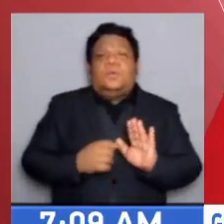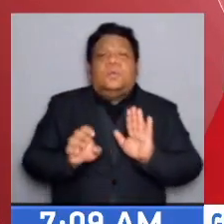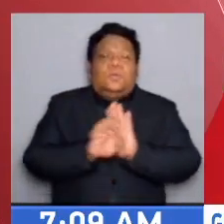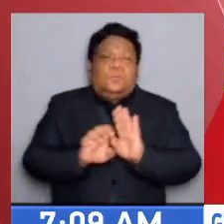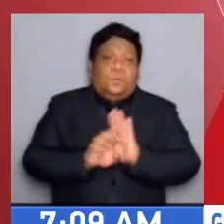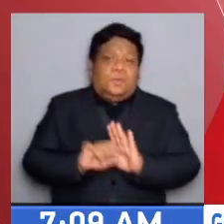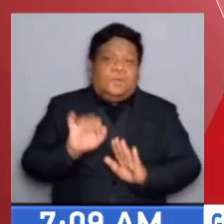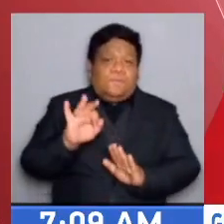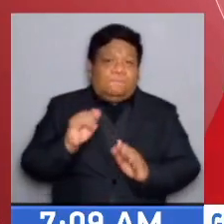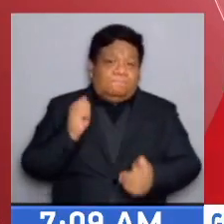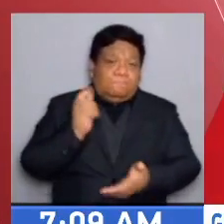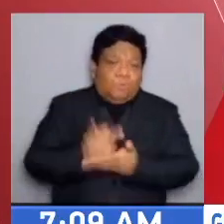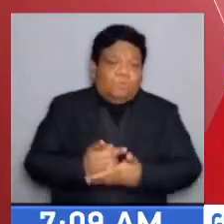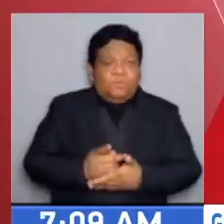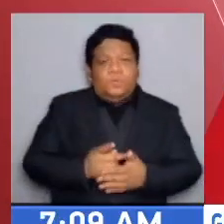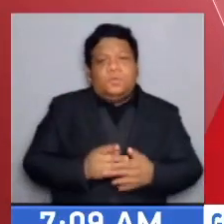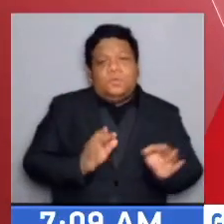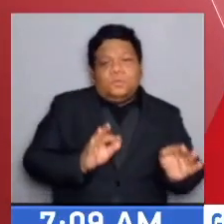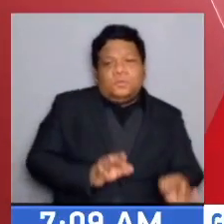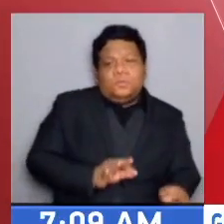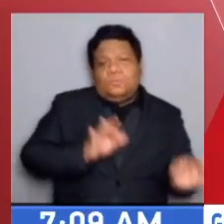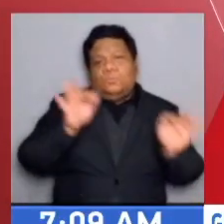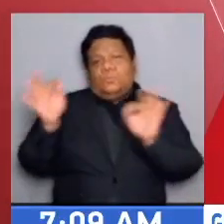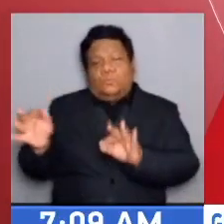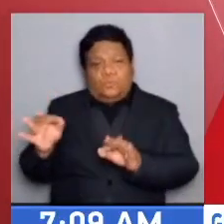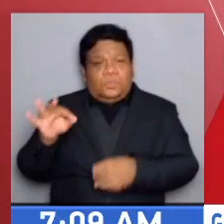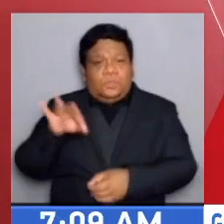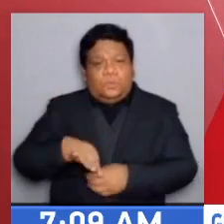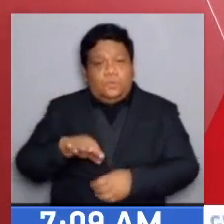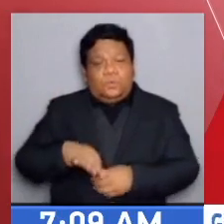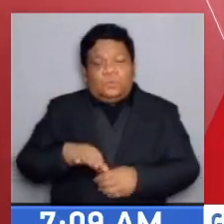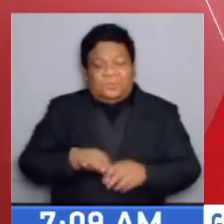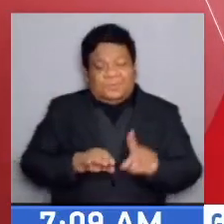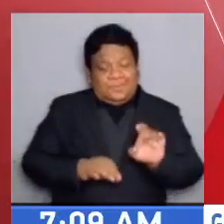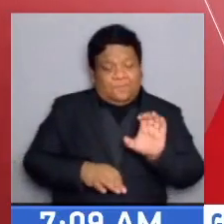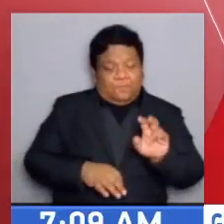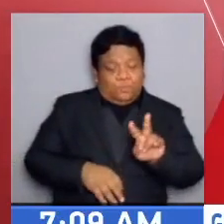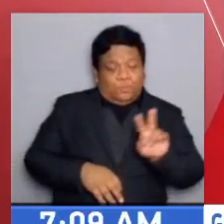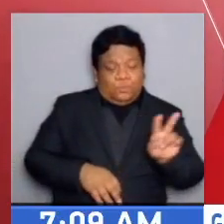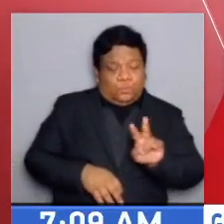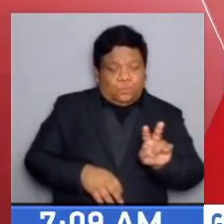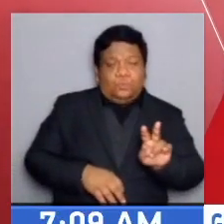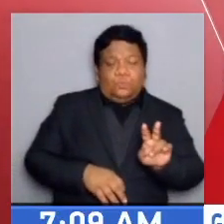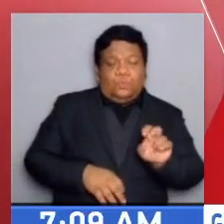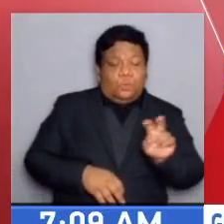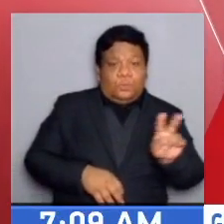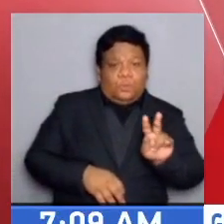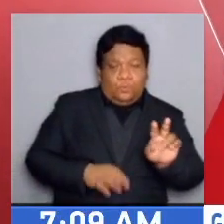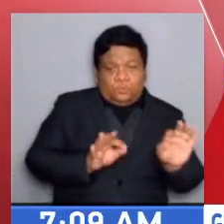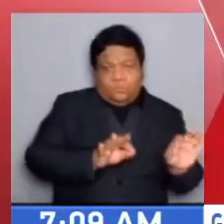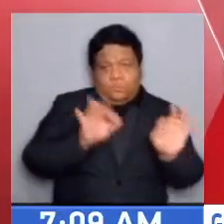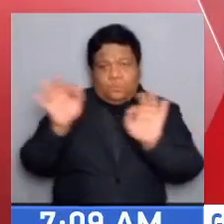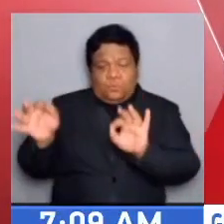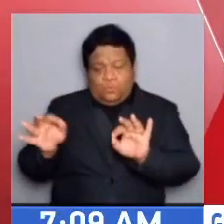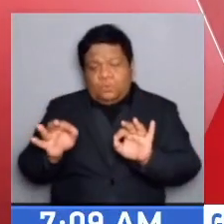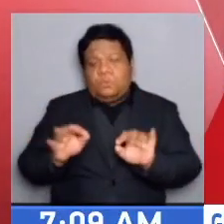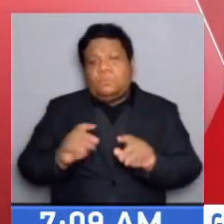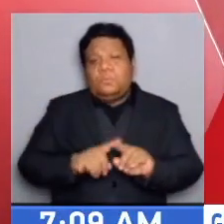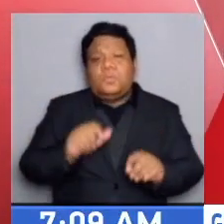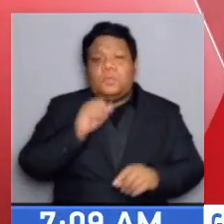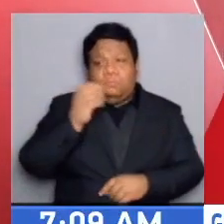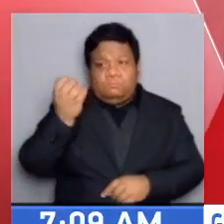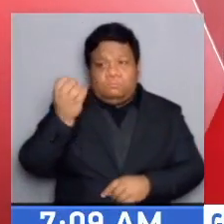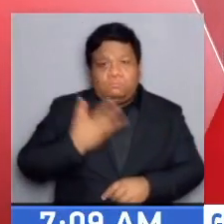ang election o postpone ang December 5, 2022 election. Mm-hmm. Balit hindi naman po sinasabi sa amin na kami huminto sa paghahanda